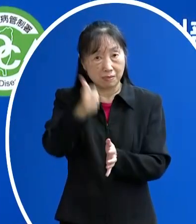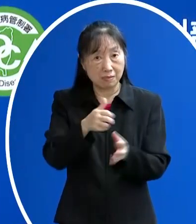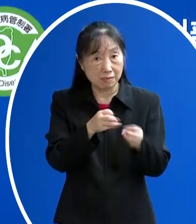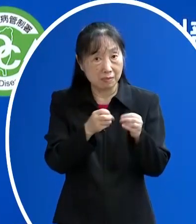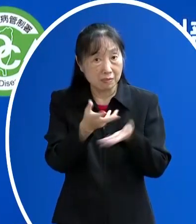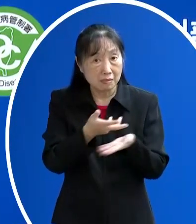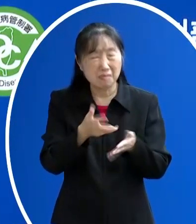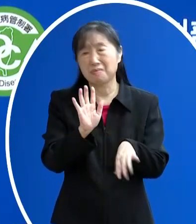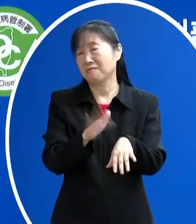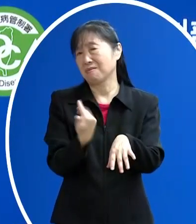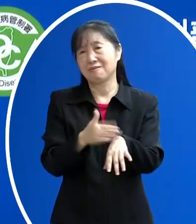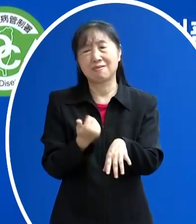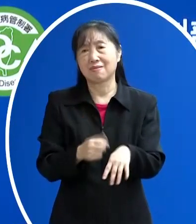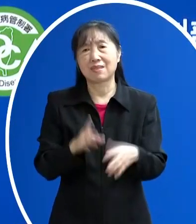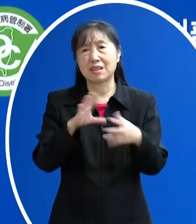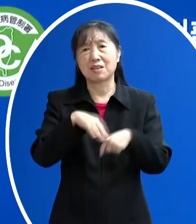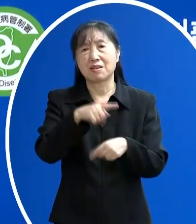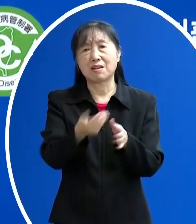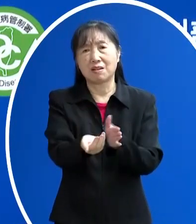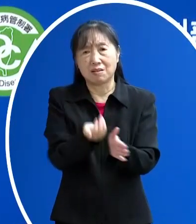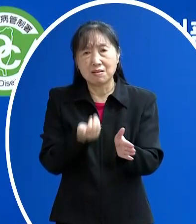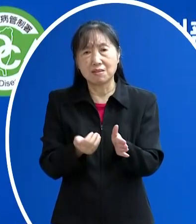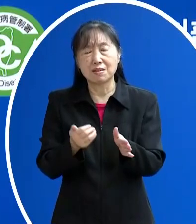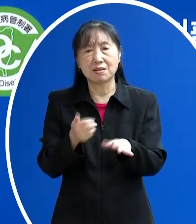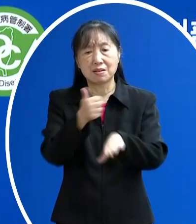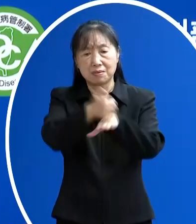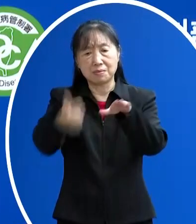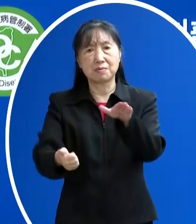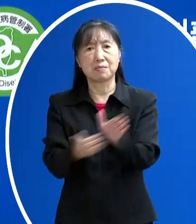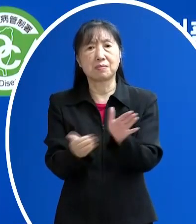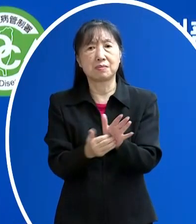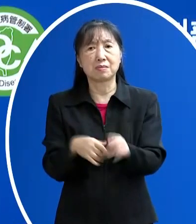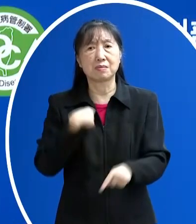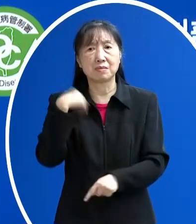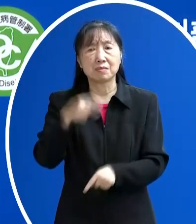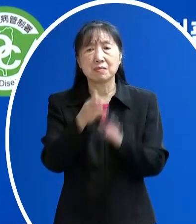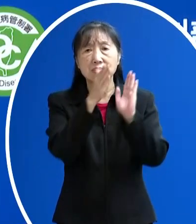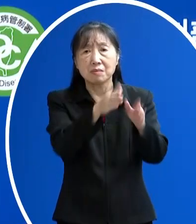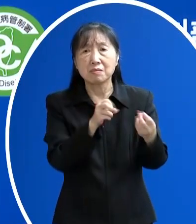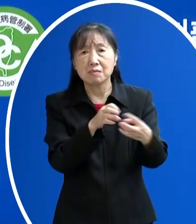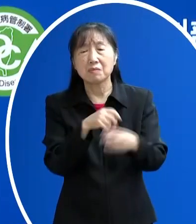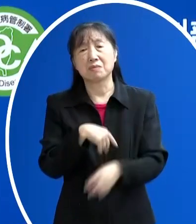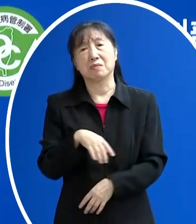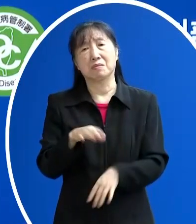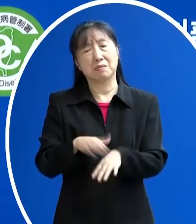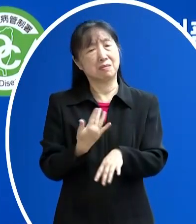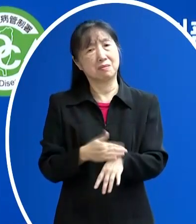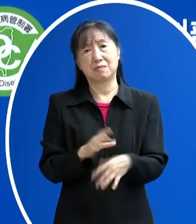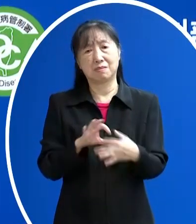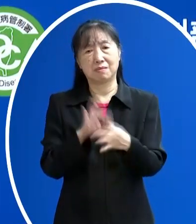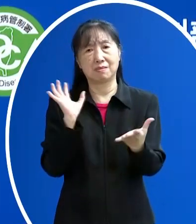我想因为陈前部长已经这个离开指挥中心了，我们就不会就这些业务去跟他讨论。